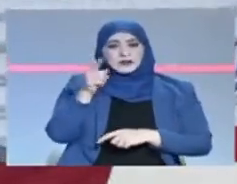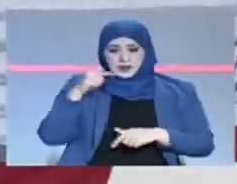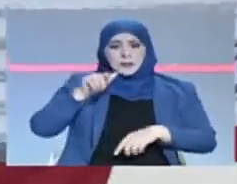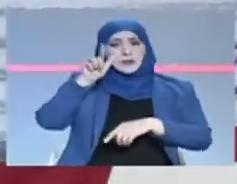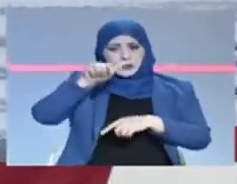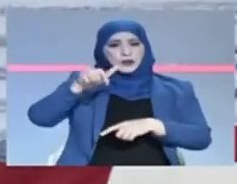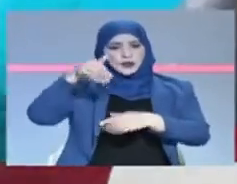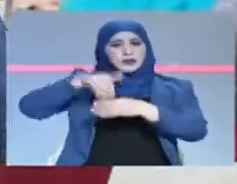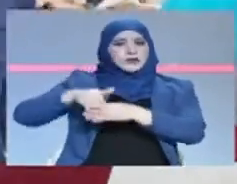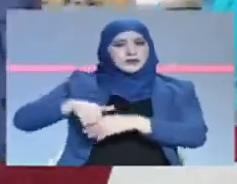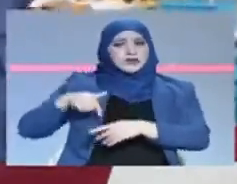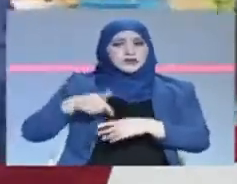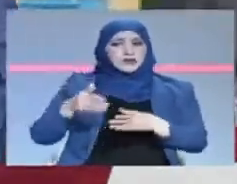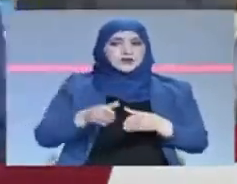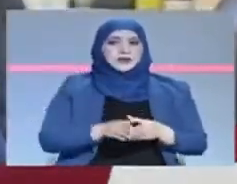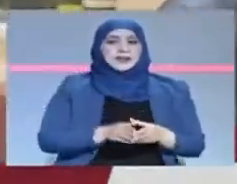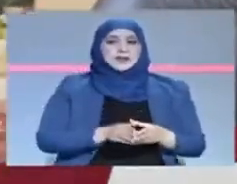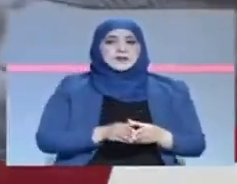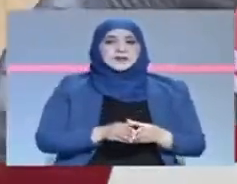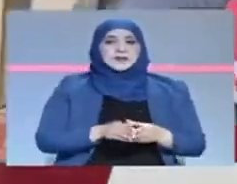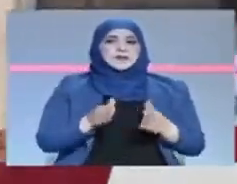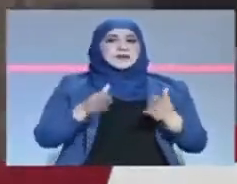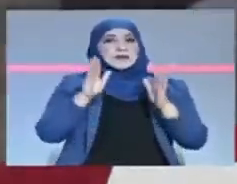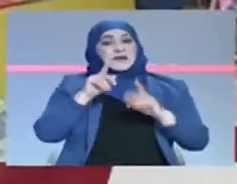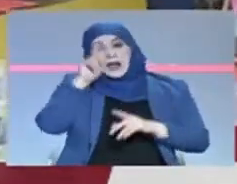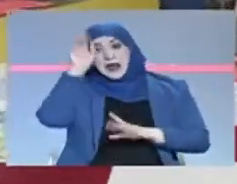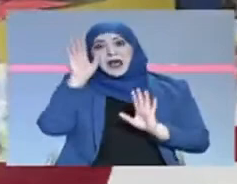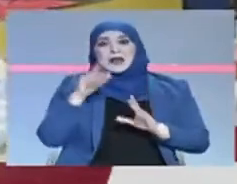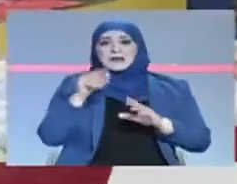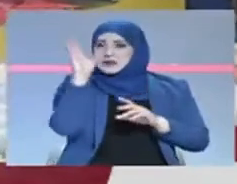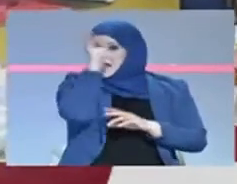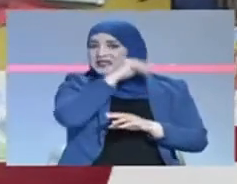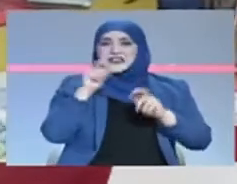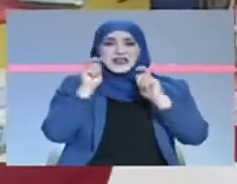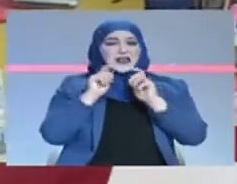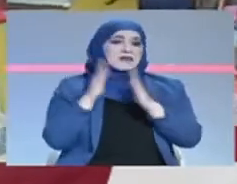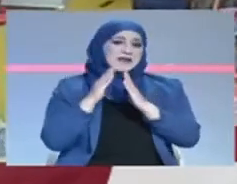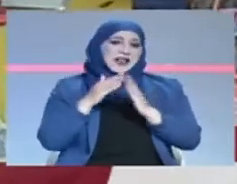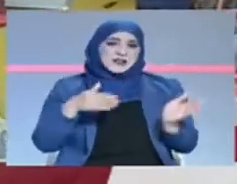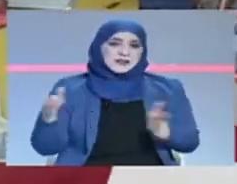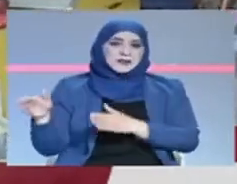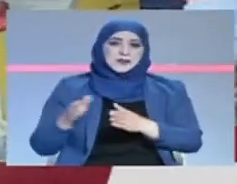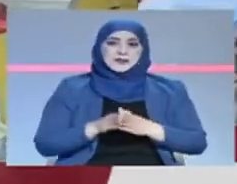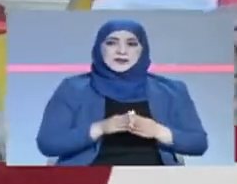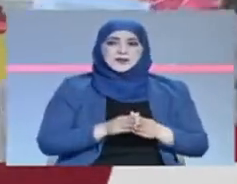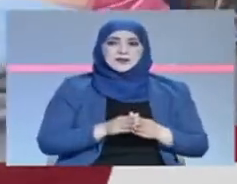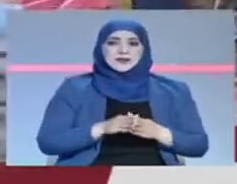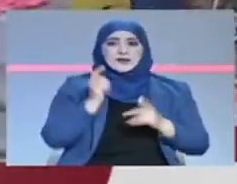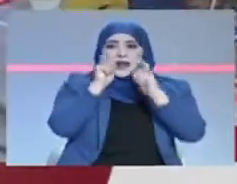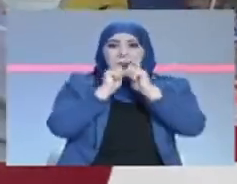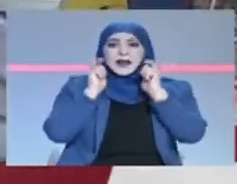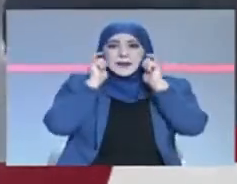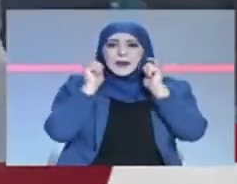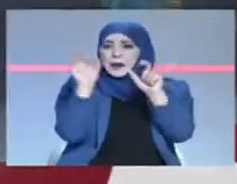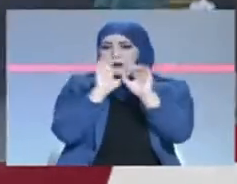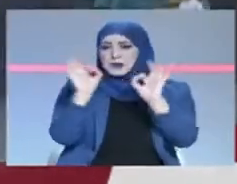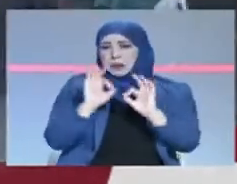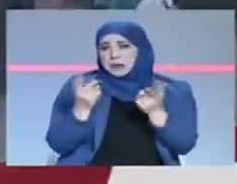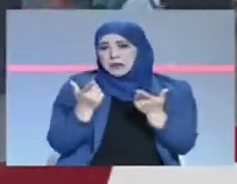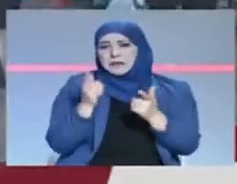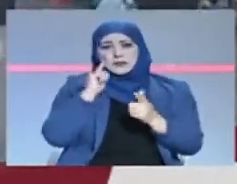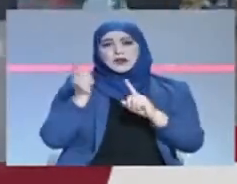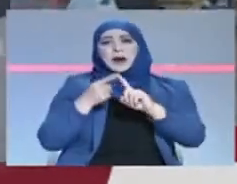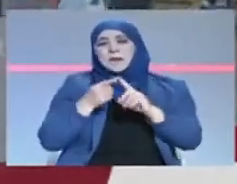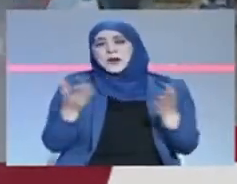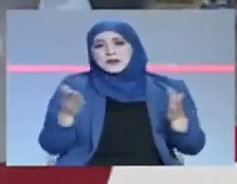ماني خارج في السرعة. لا غالب سيدها في الدار ما انش عاتينا همية معناها الارتداء الكمام